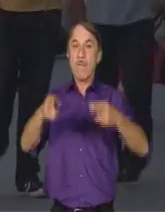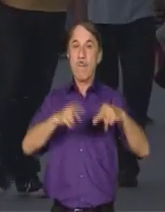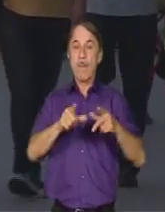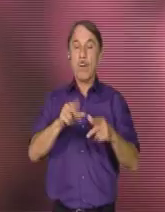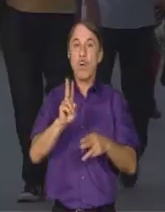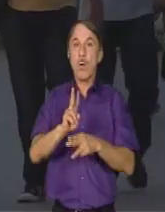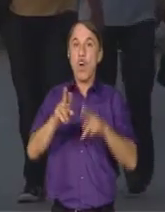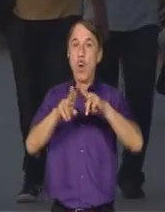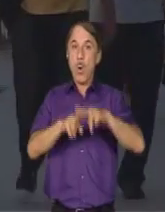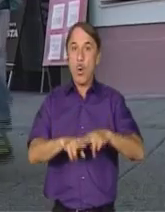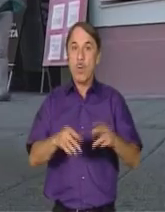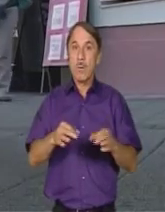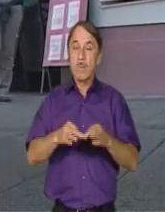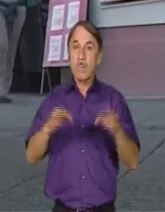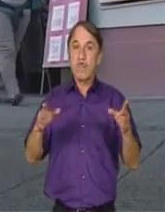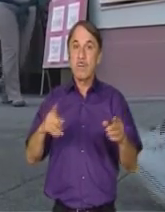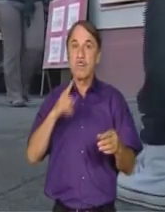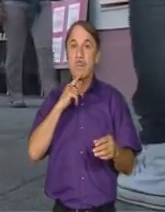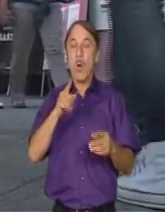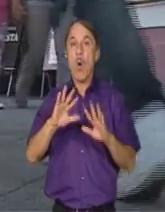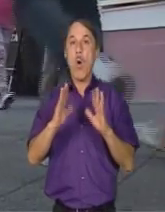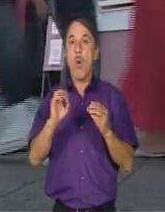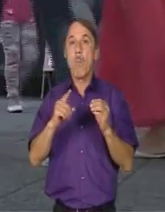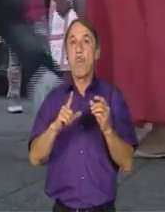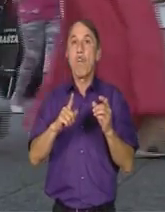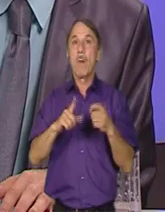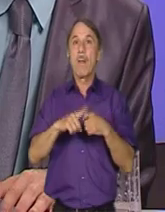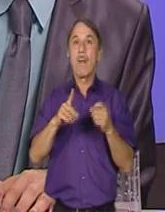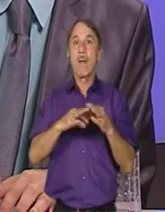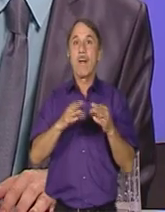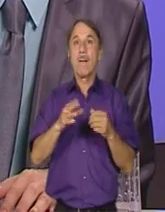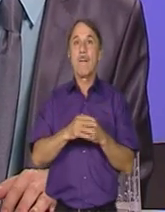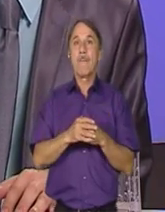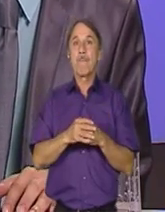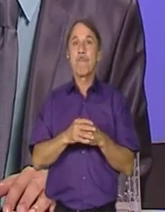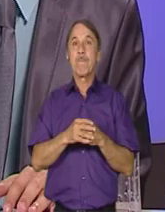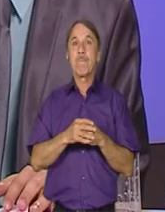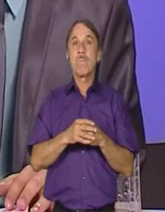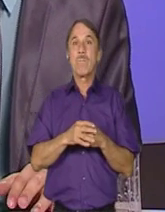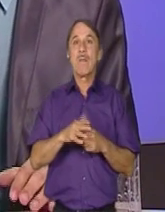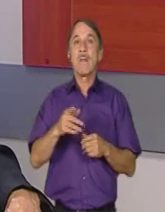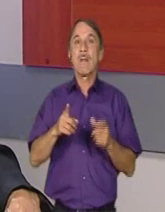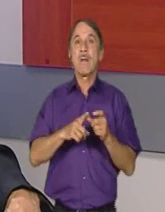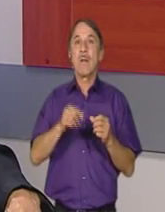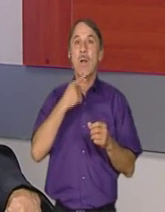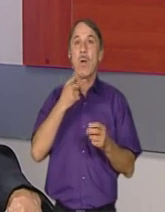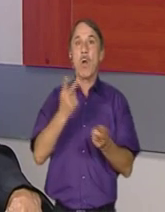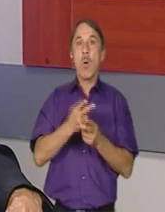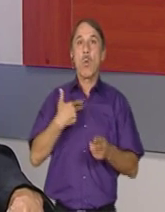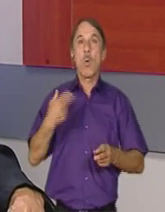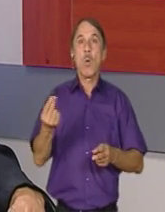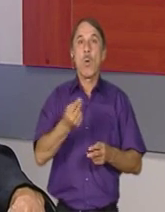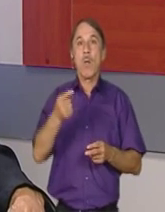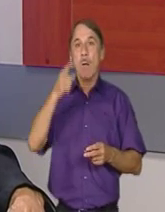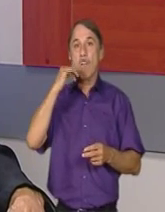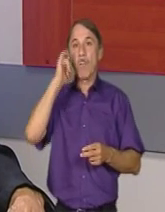da letuju u svojoj zemlji nije ostao bez svog aforističnog odjeka. Da li smo pozvani ili prozvani da letujemo, ili ako